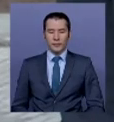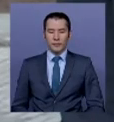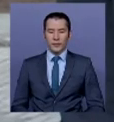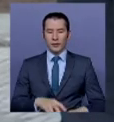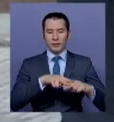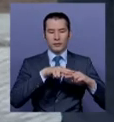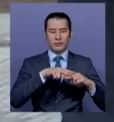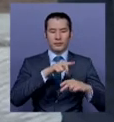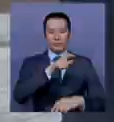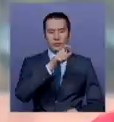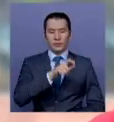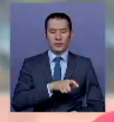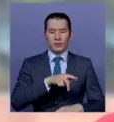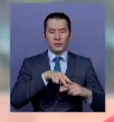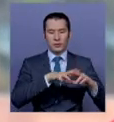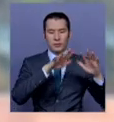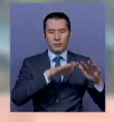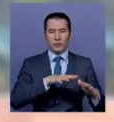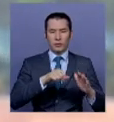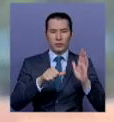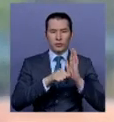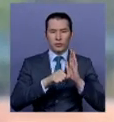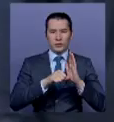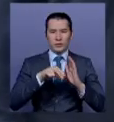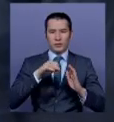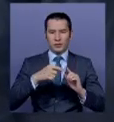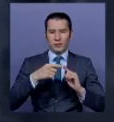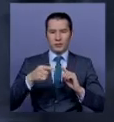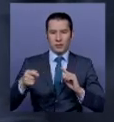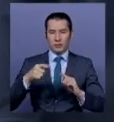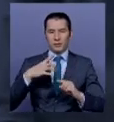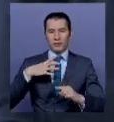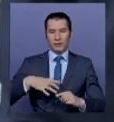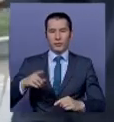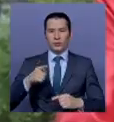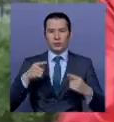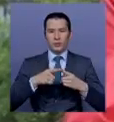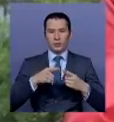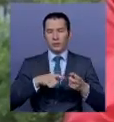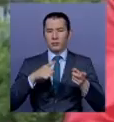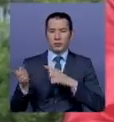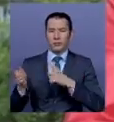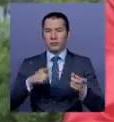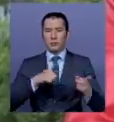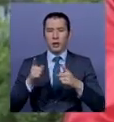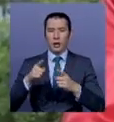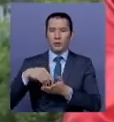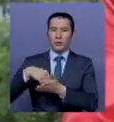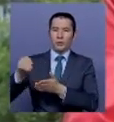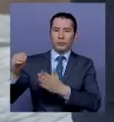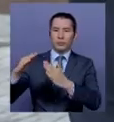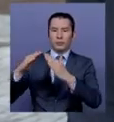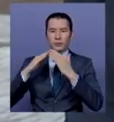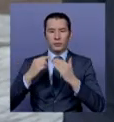Нұрсұлтан Шамғалиев отбасымен 6 жыл бойы жалдамалы пәтерден пәтерге көшіп жүруге мәжбүр, себебі баспана алу қиын дейді. Ал жұбайы екеуі тірнектеп